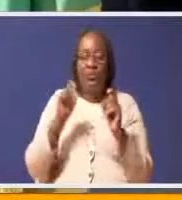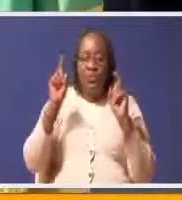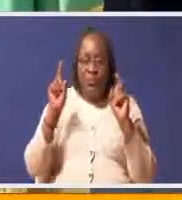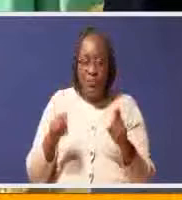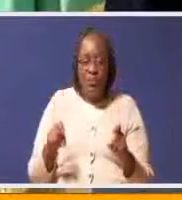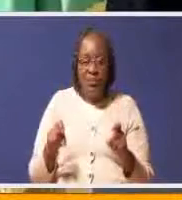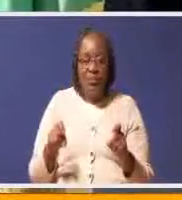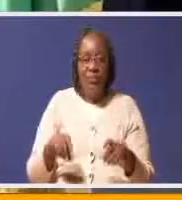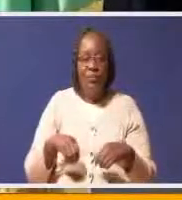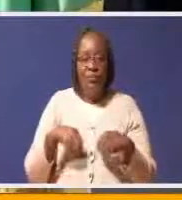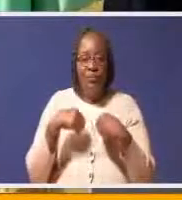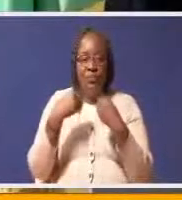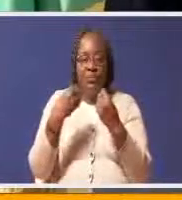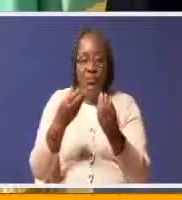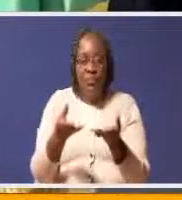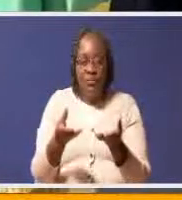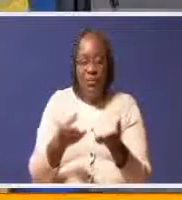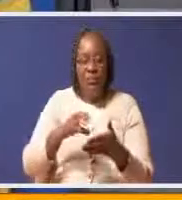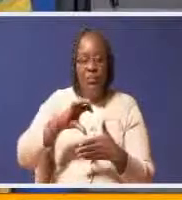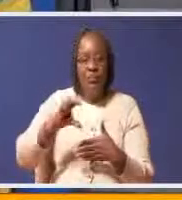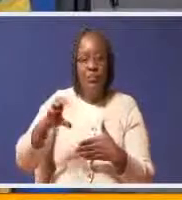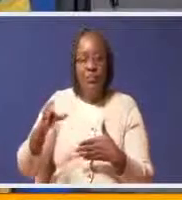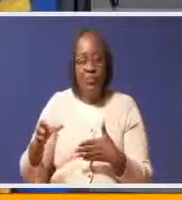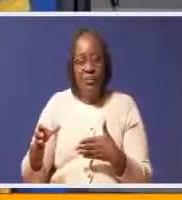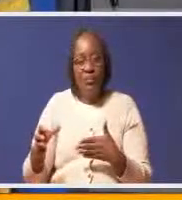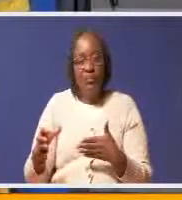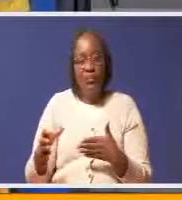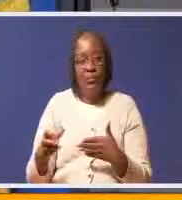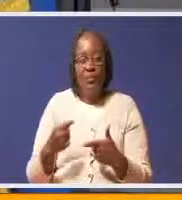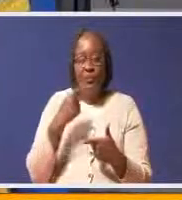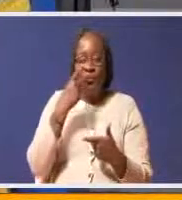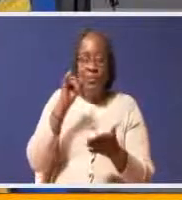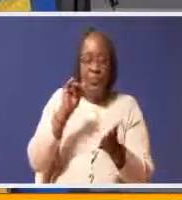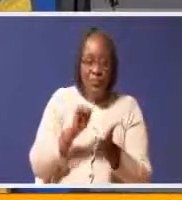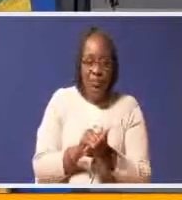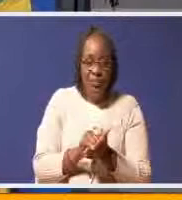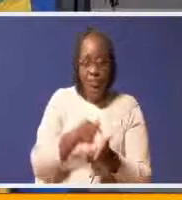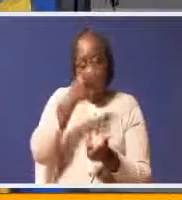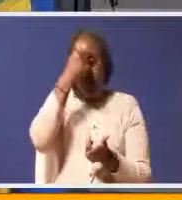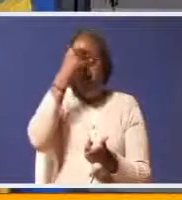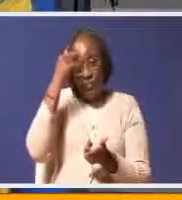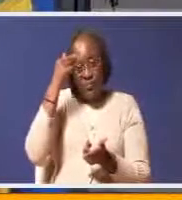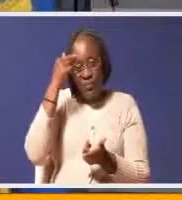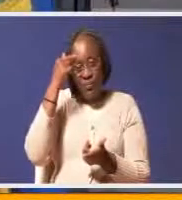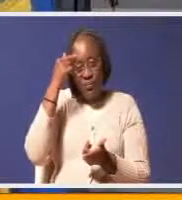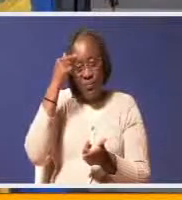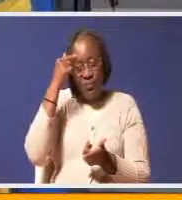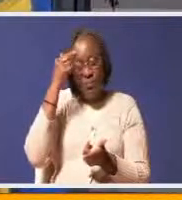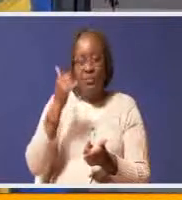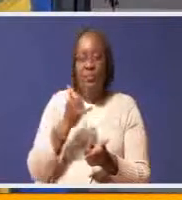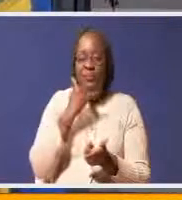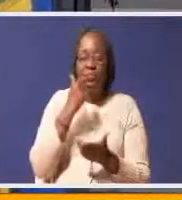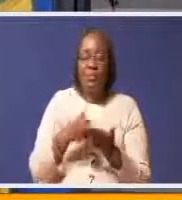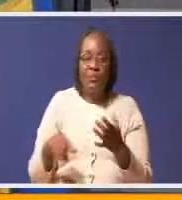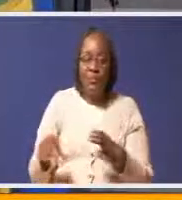ngavana anenkere MCA kigina kiki kia wadifan wadifan jie niyo njuga atire no ntubatora kuruga jala tuko zizia